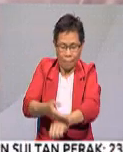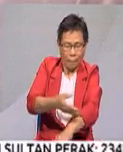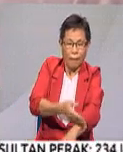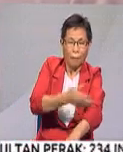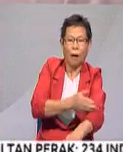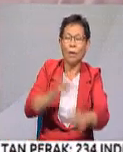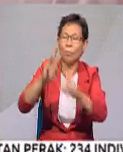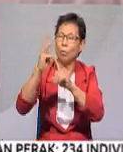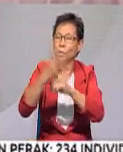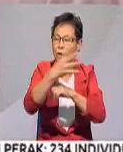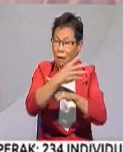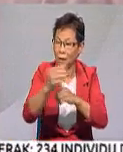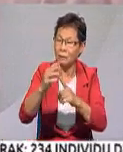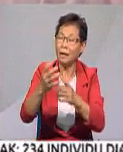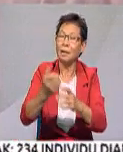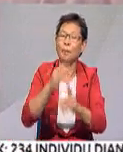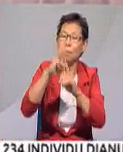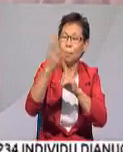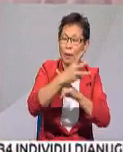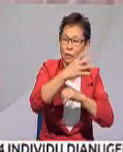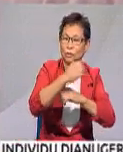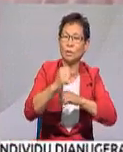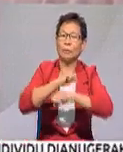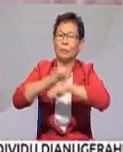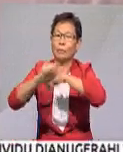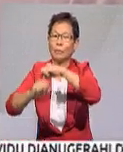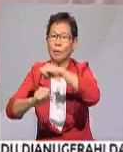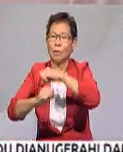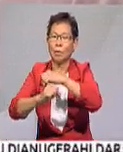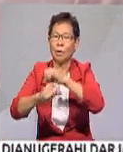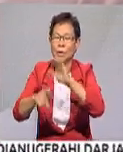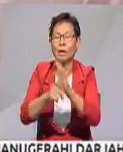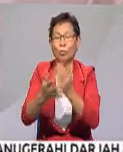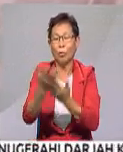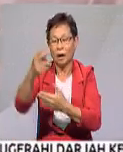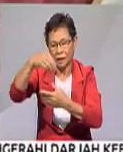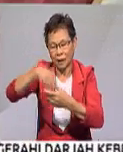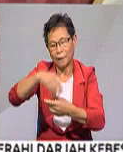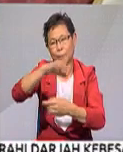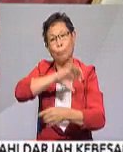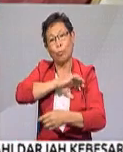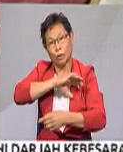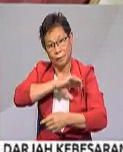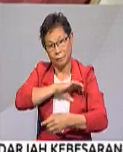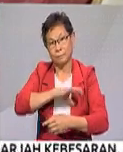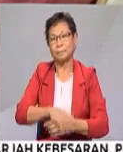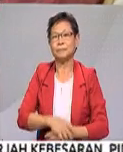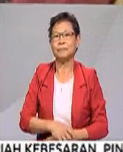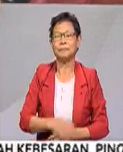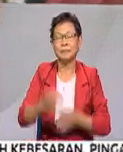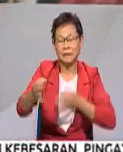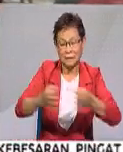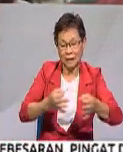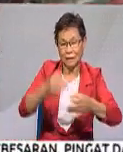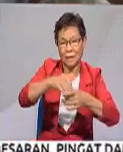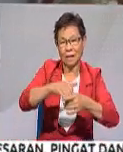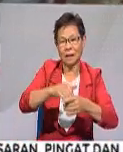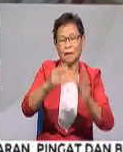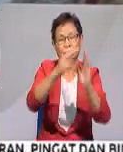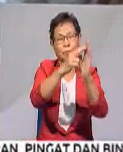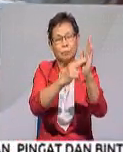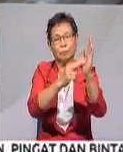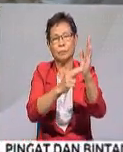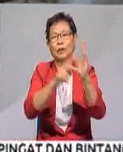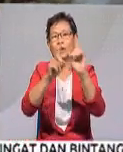ini kebajikan dan juga infrastruktur apa ini yang ada dalam PDRM. Jelas beliau, dalam peruntukan